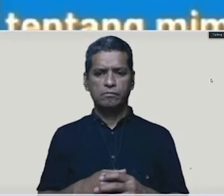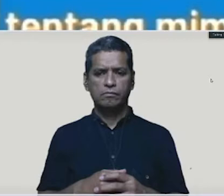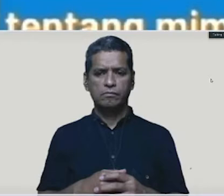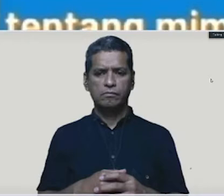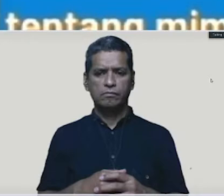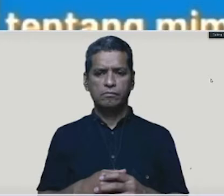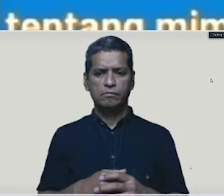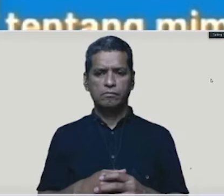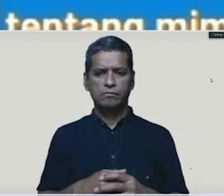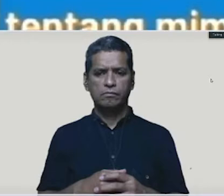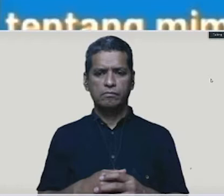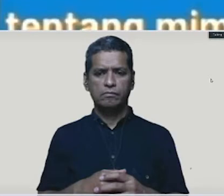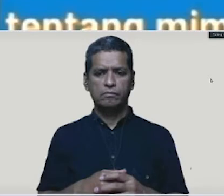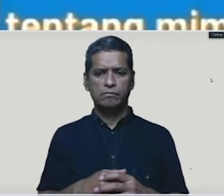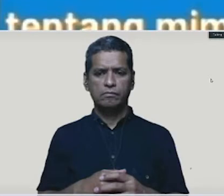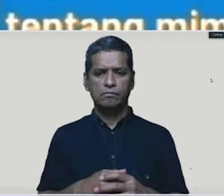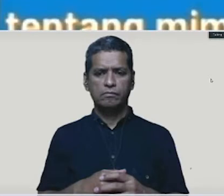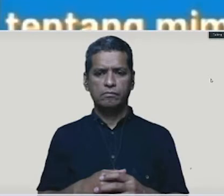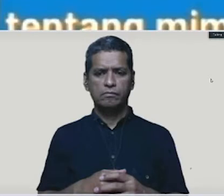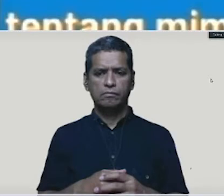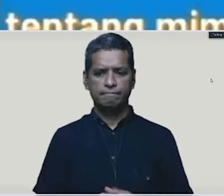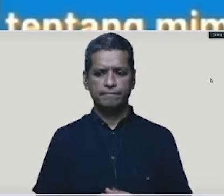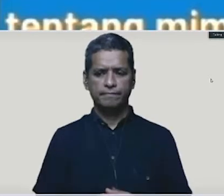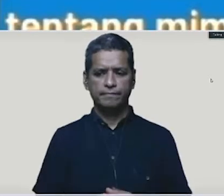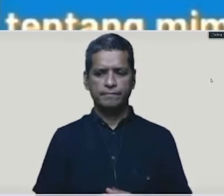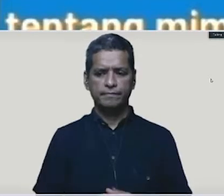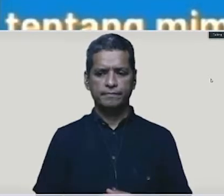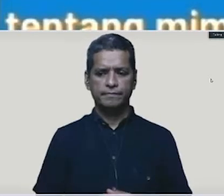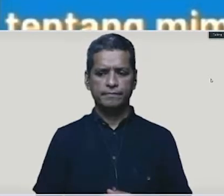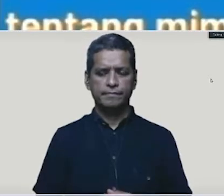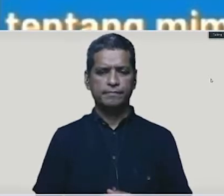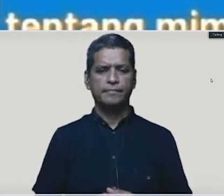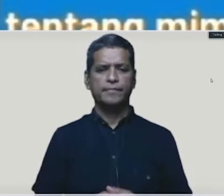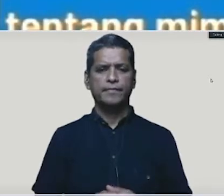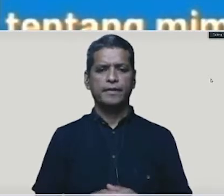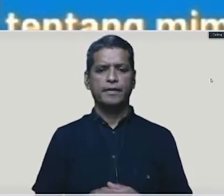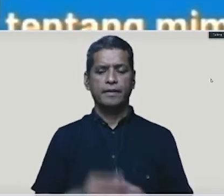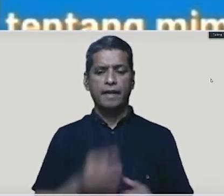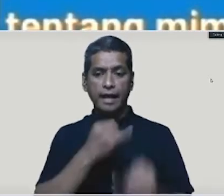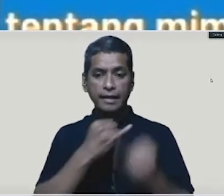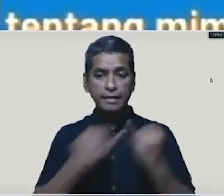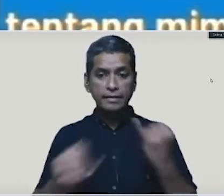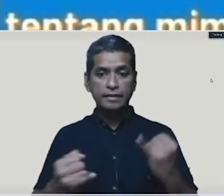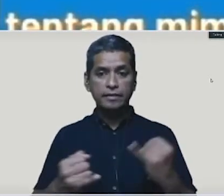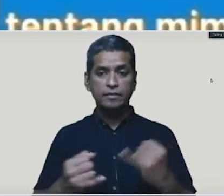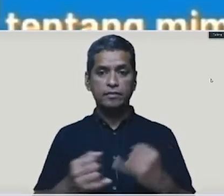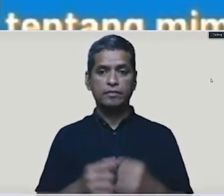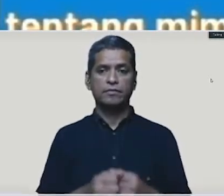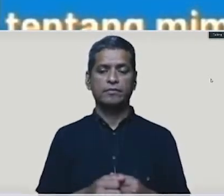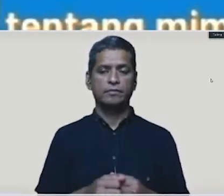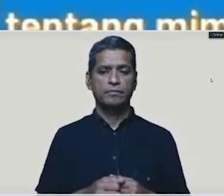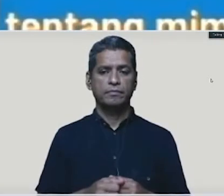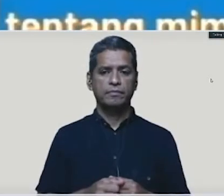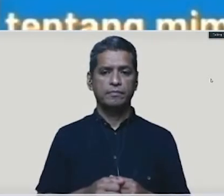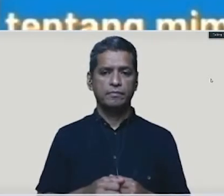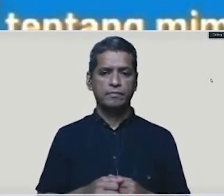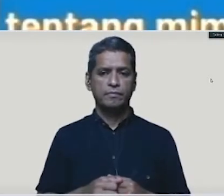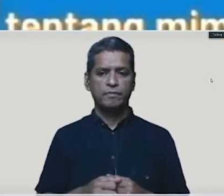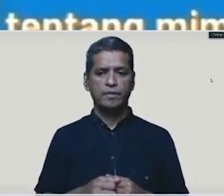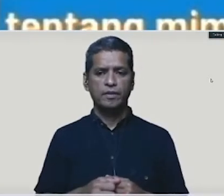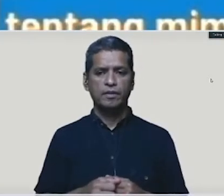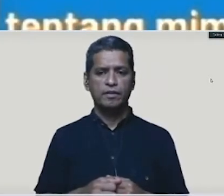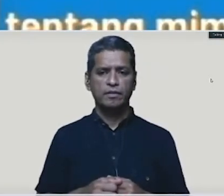ahli perbintangan saudara sekarang tentu tahu bukan ada orang yang lahirnya fishes orang katakan Saya bulan Maret